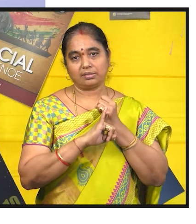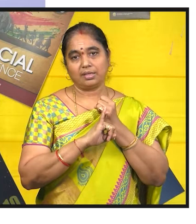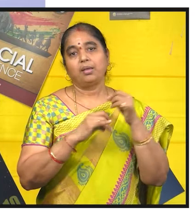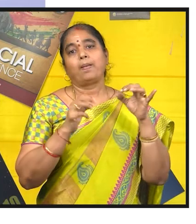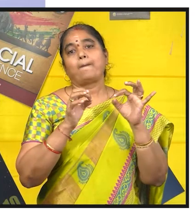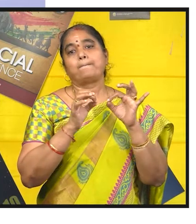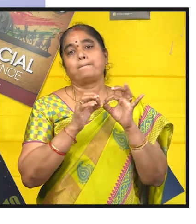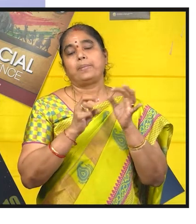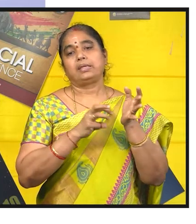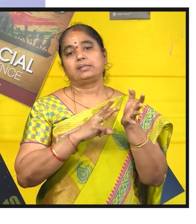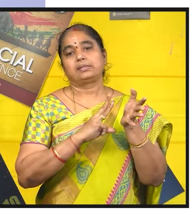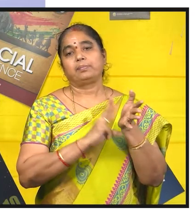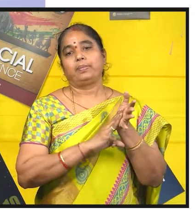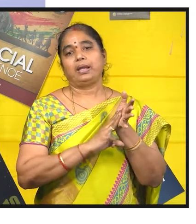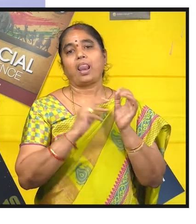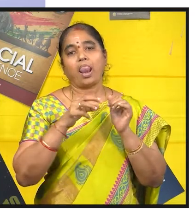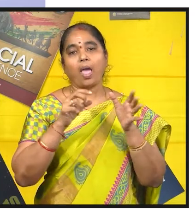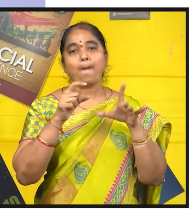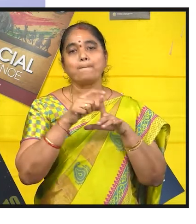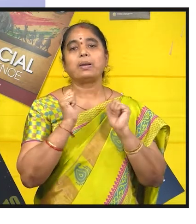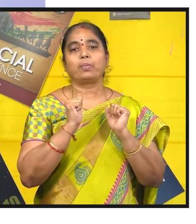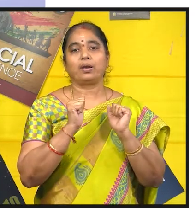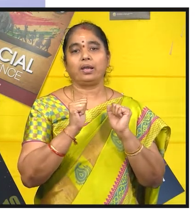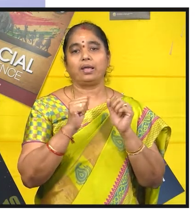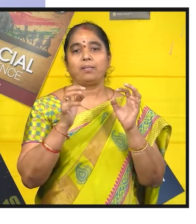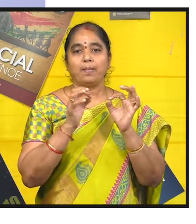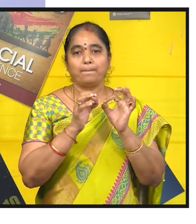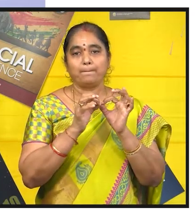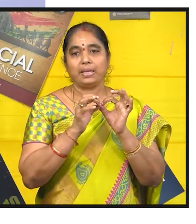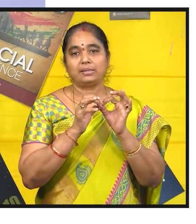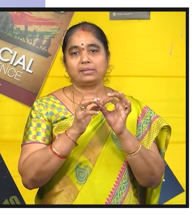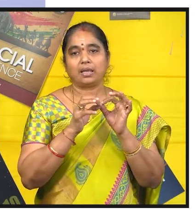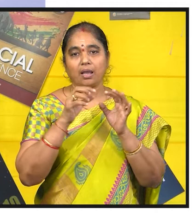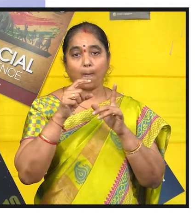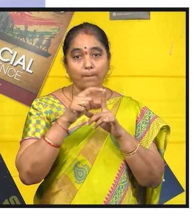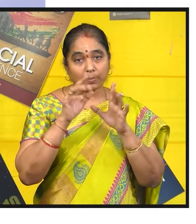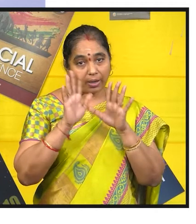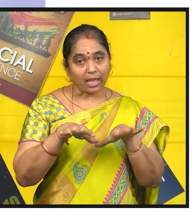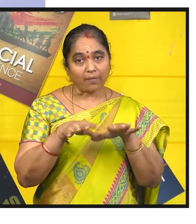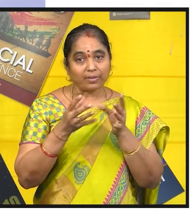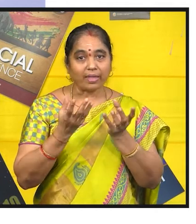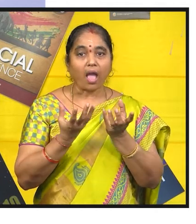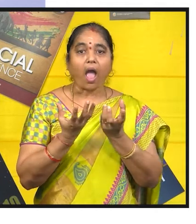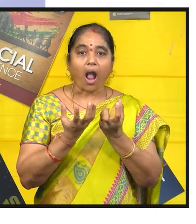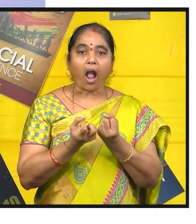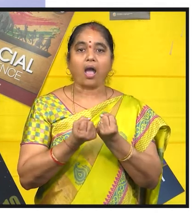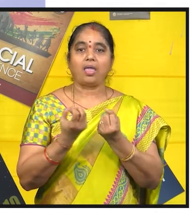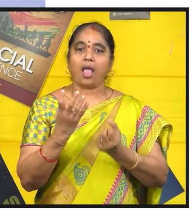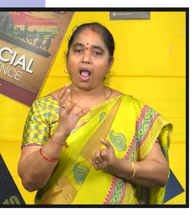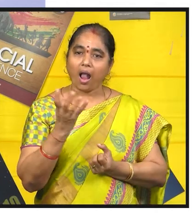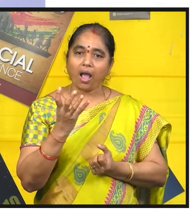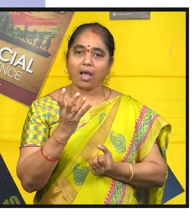கார உலோகம் என்ன பண்புகளை பெற்றிருக்க வேண்டும் என்று சொன்னால், கார பண்புகளை பெற்றிருக்க வேண்டும். இது காய்கறிகளிலிருந்து